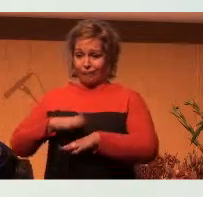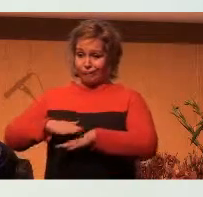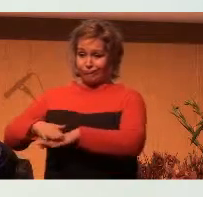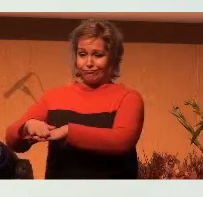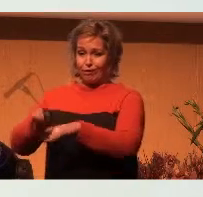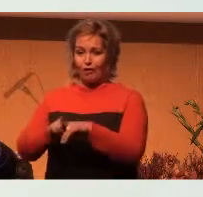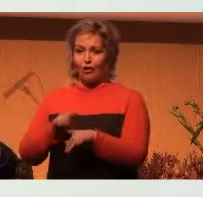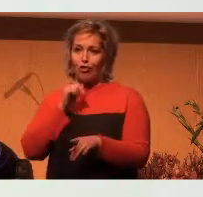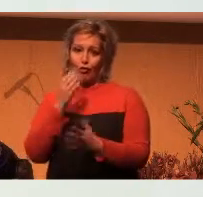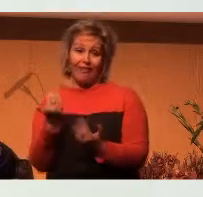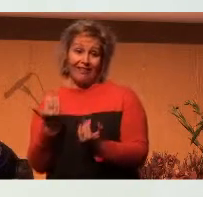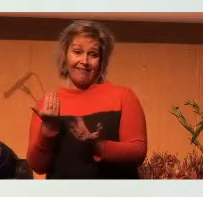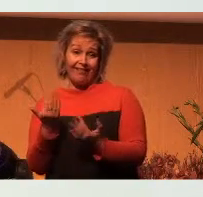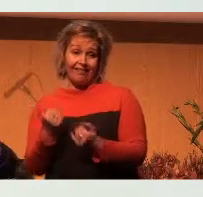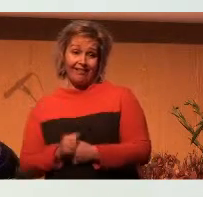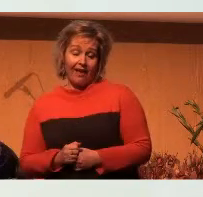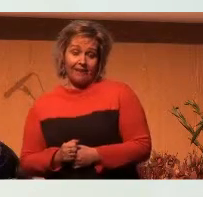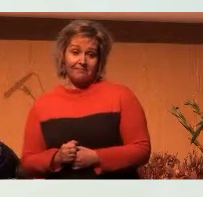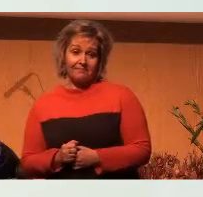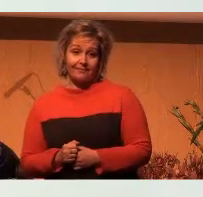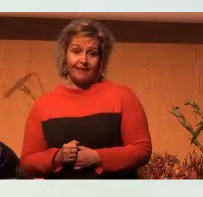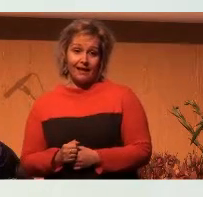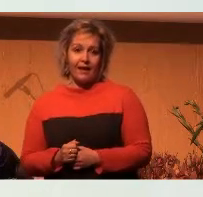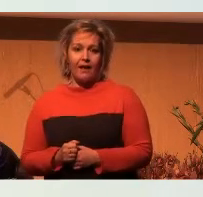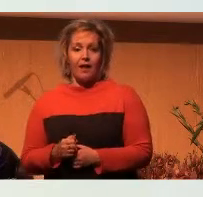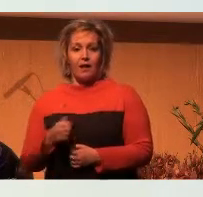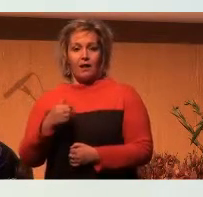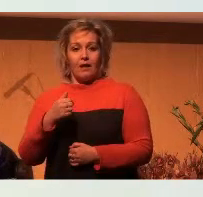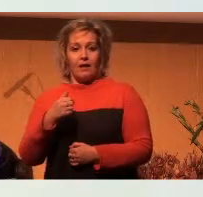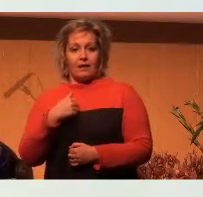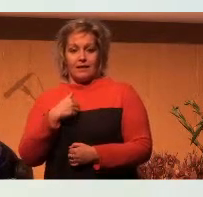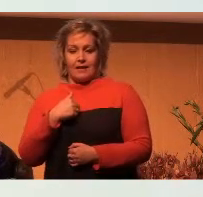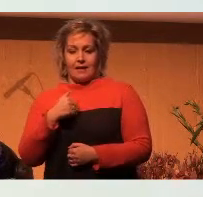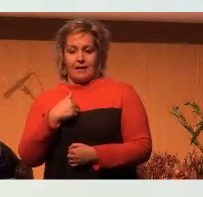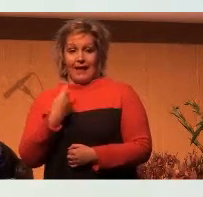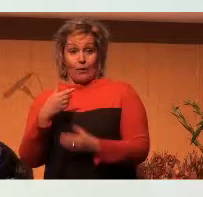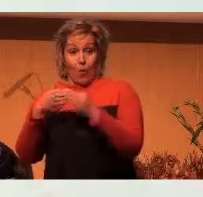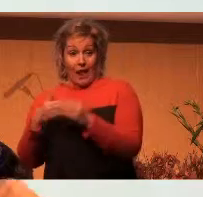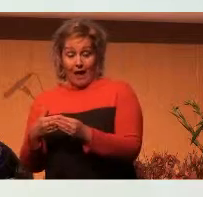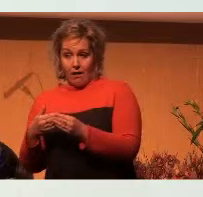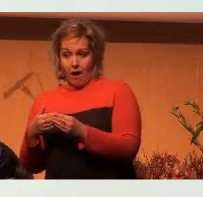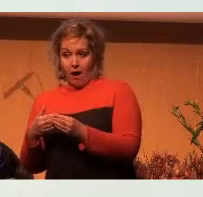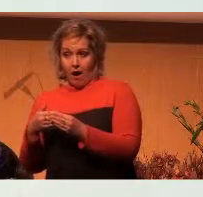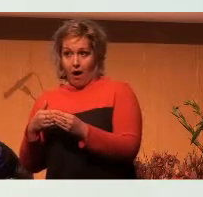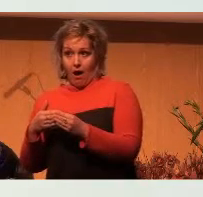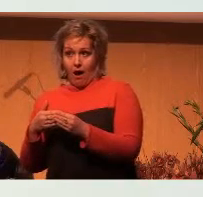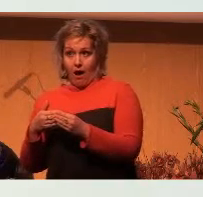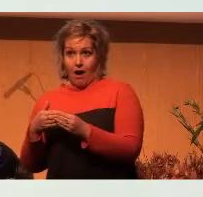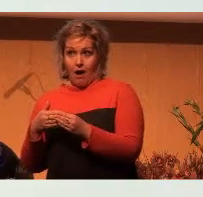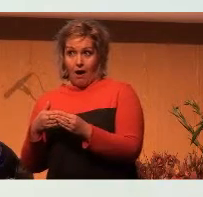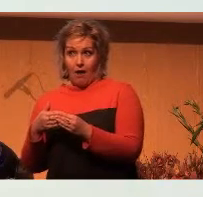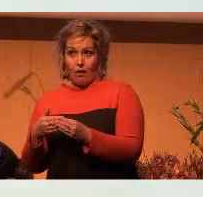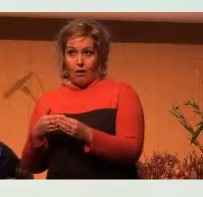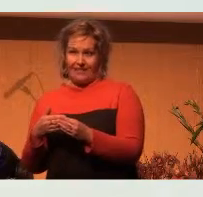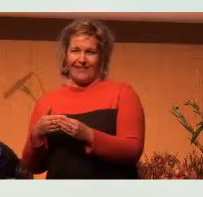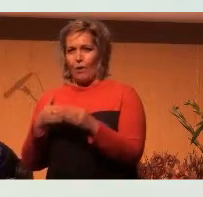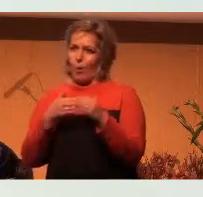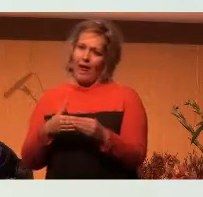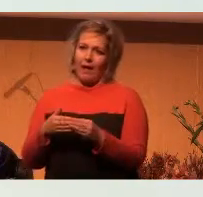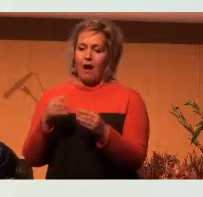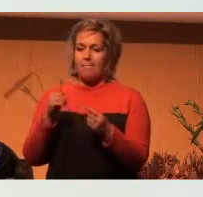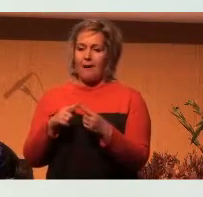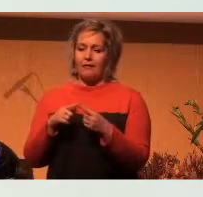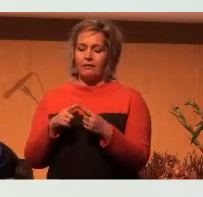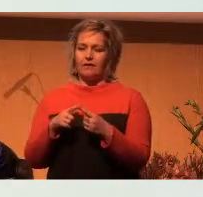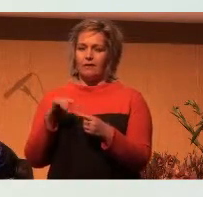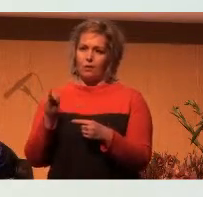opp til at man må vente. En kollega på eller ikke kollega,